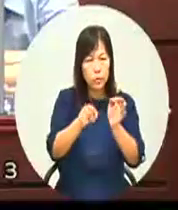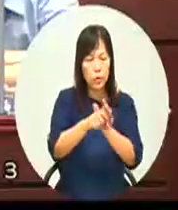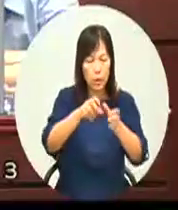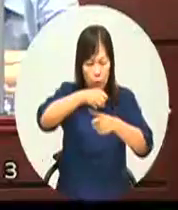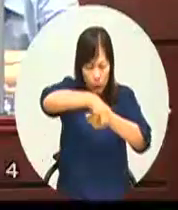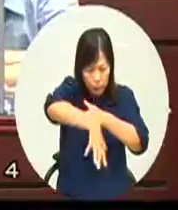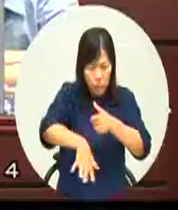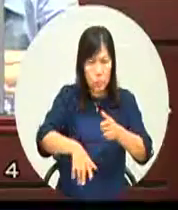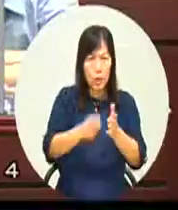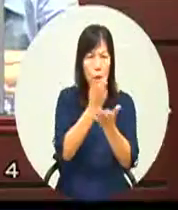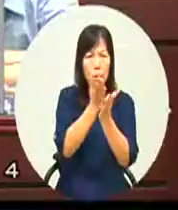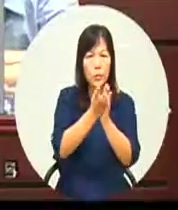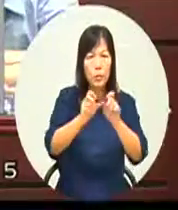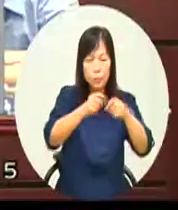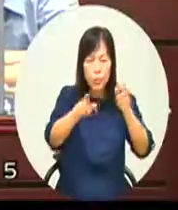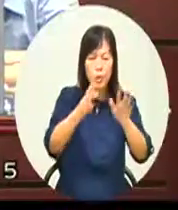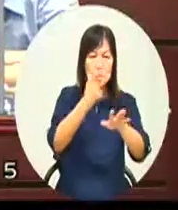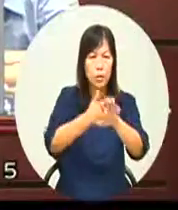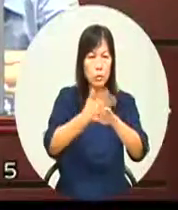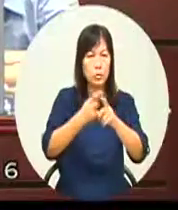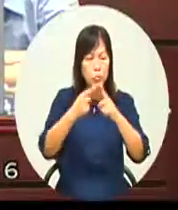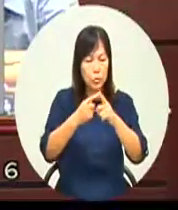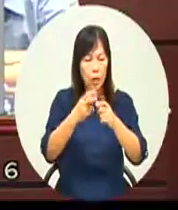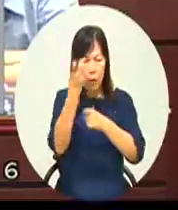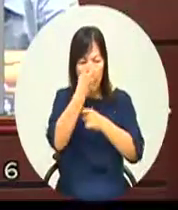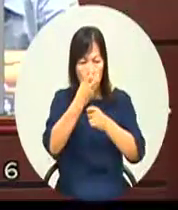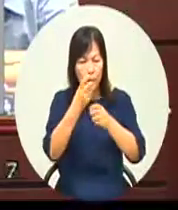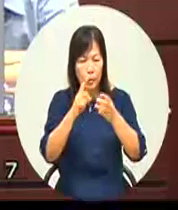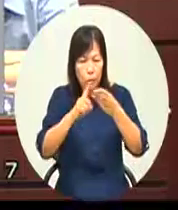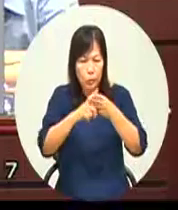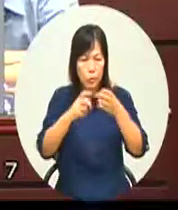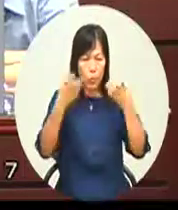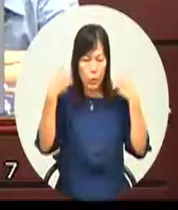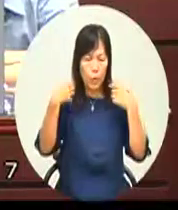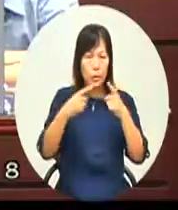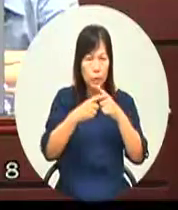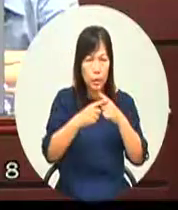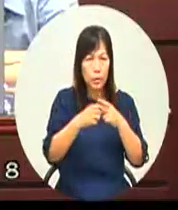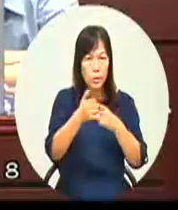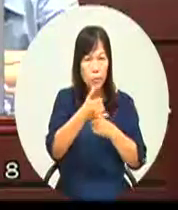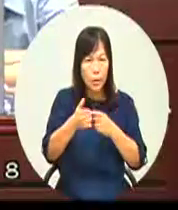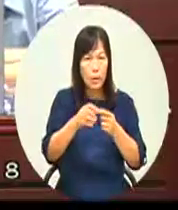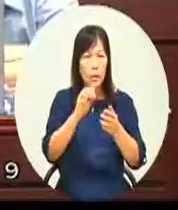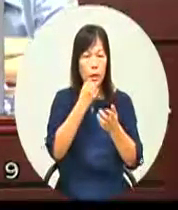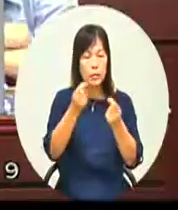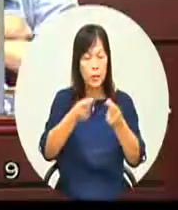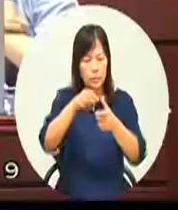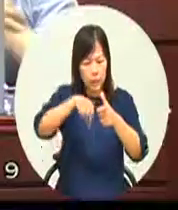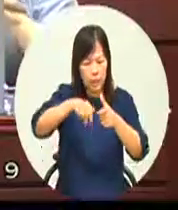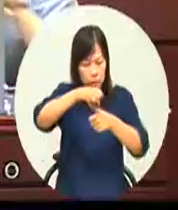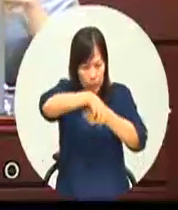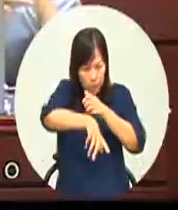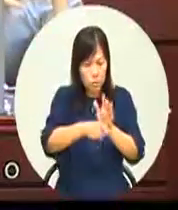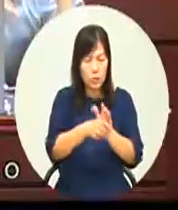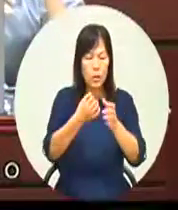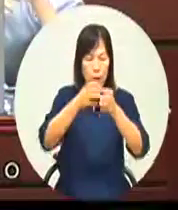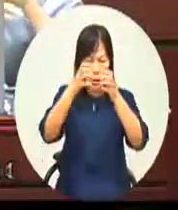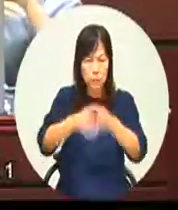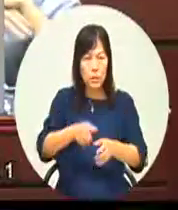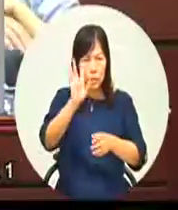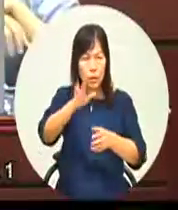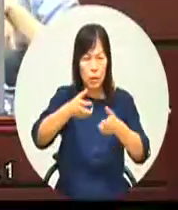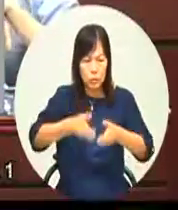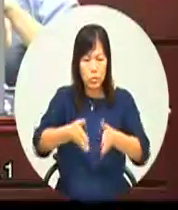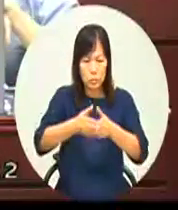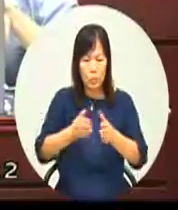要的各式各样的技术人员跟管理阶层的人员，乃至于说，像这样的系统都需要设立一个很重要的